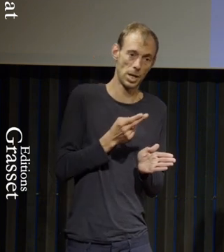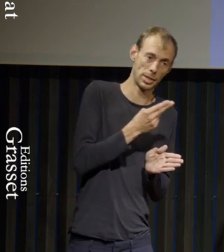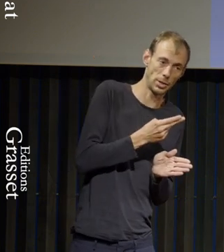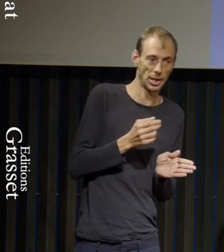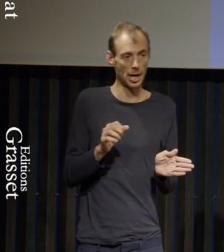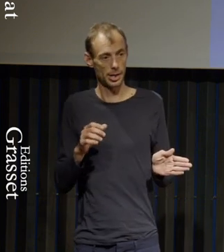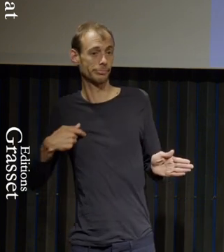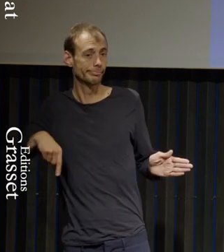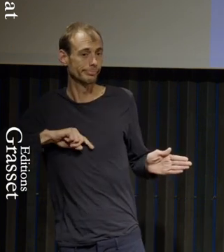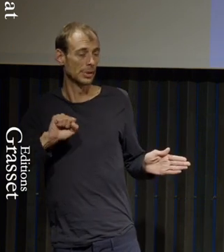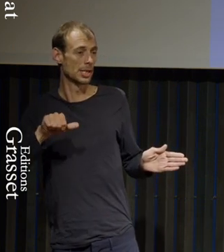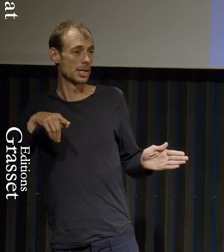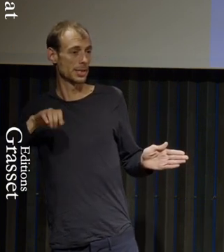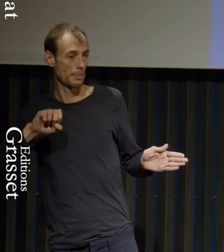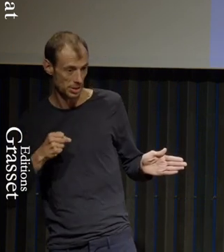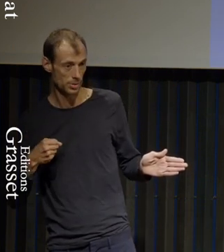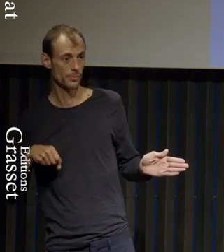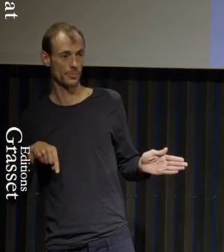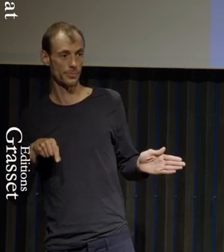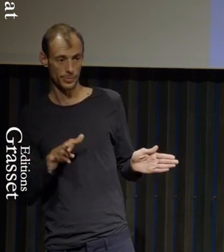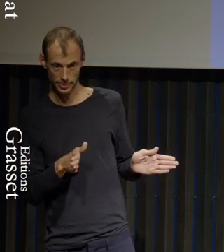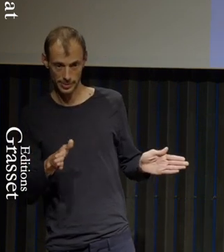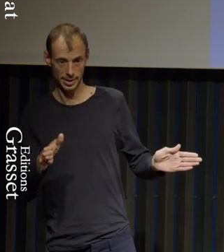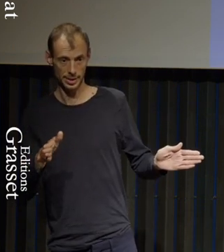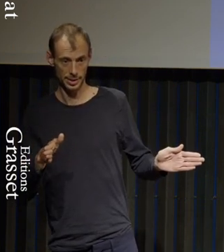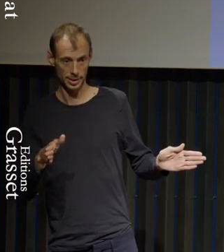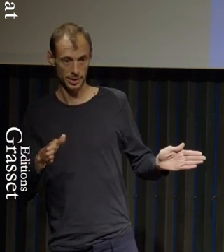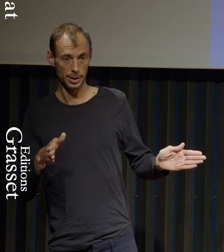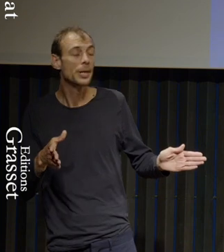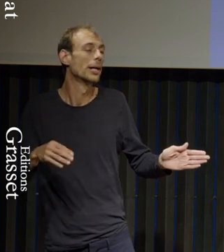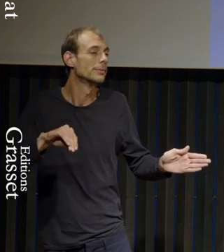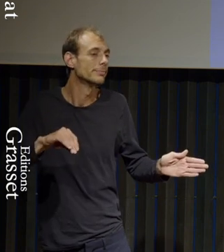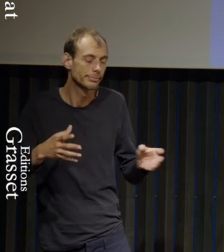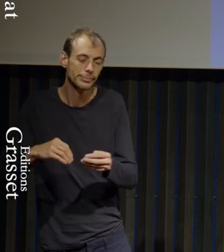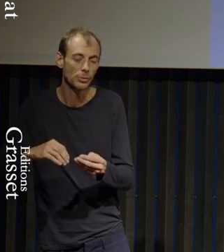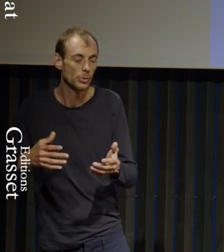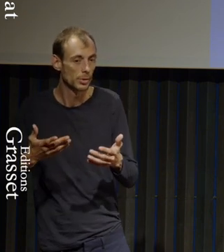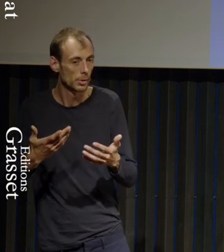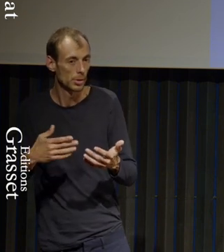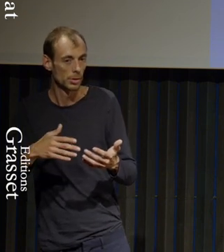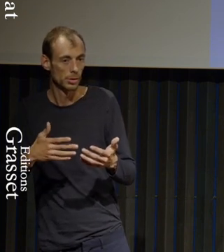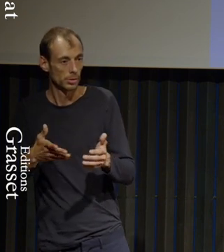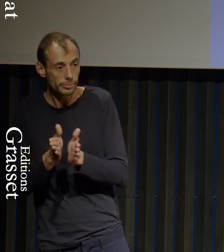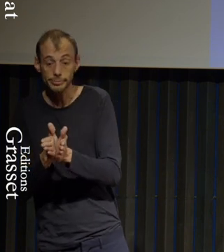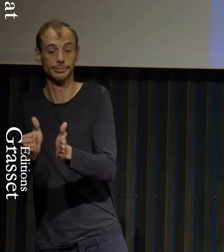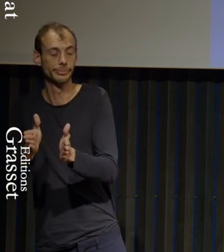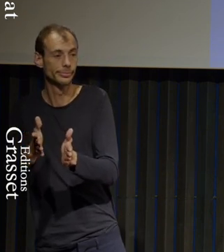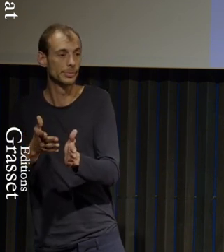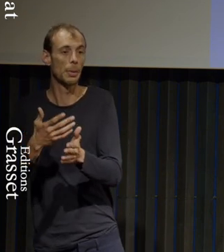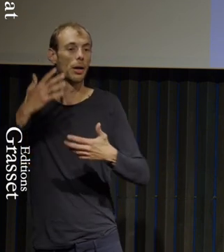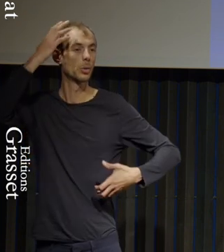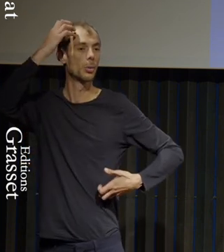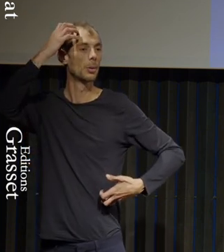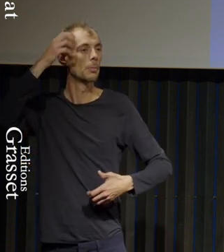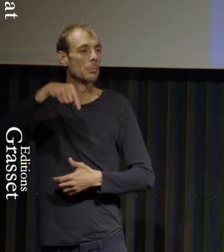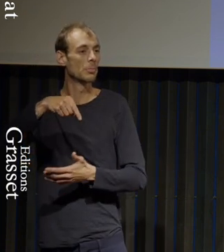dit tout à l'heure, pour ce qui est des neurosciences, dans des caractéristiques de notre fonctionnement du cerveau qui nous différencient des primates non